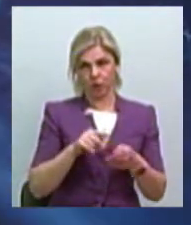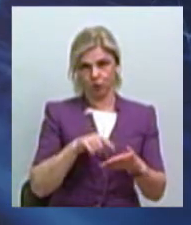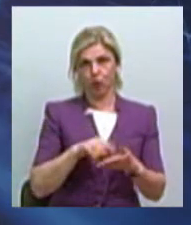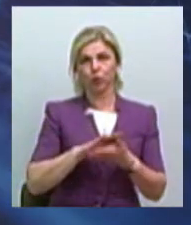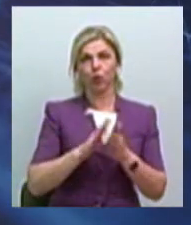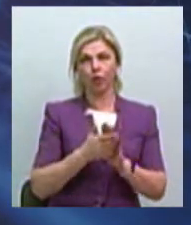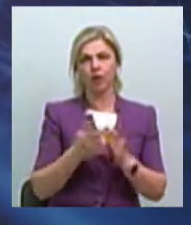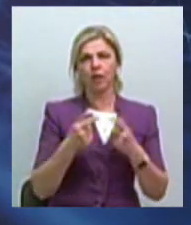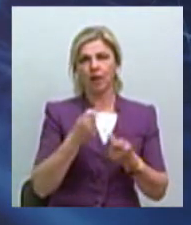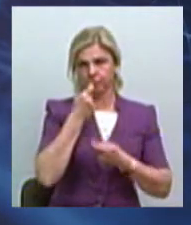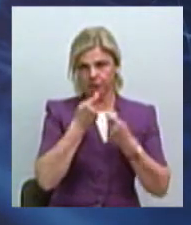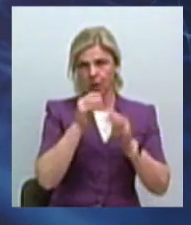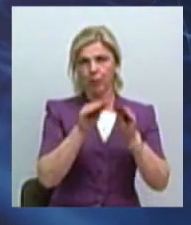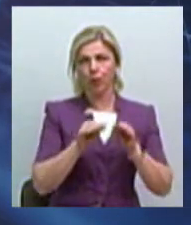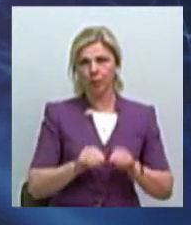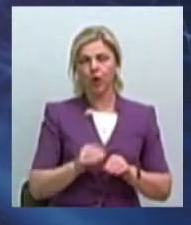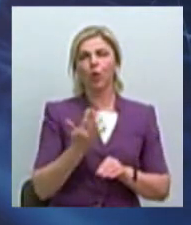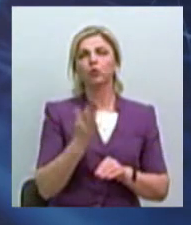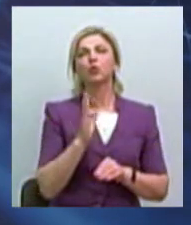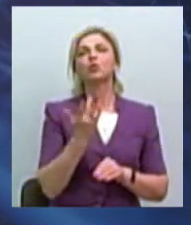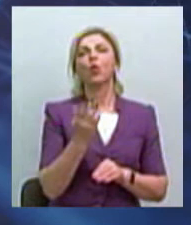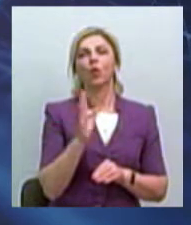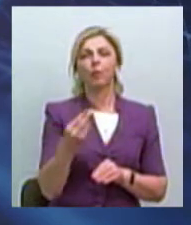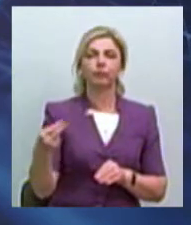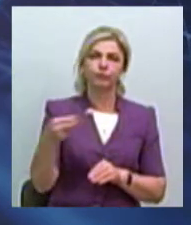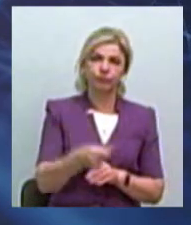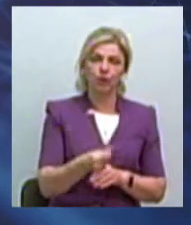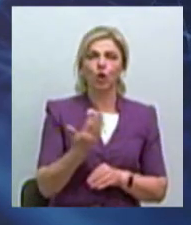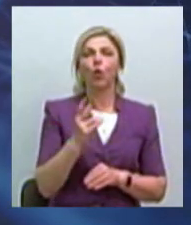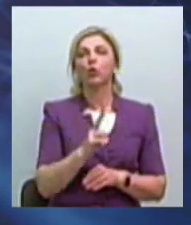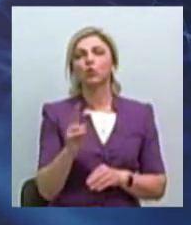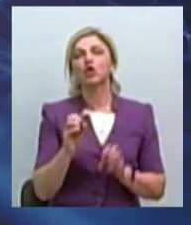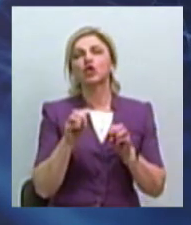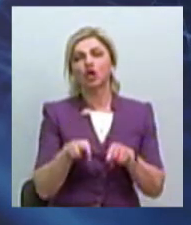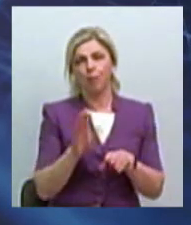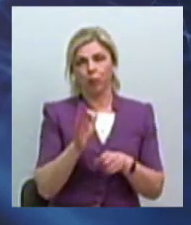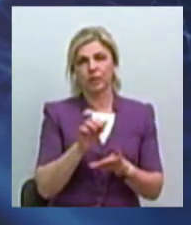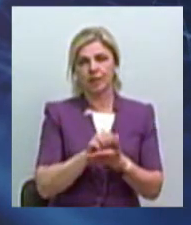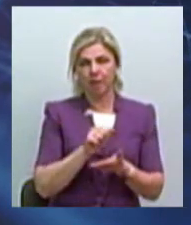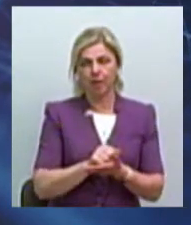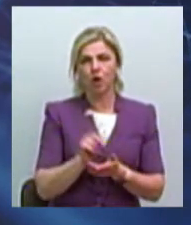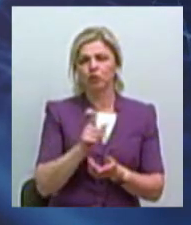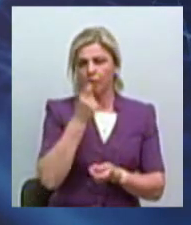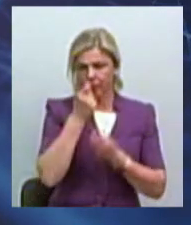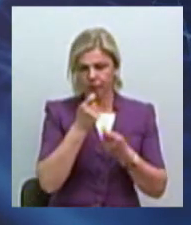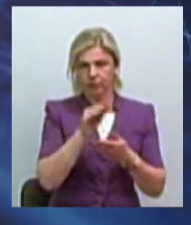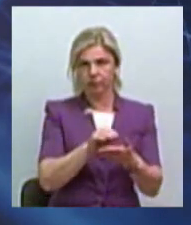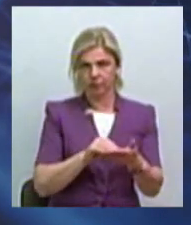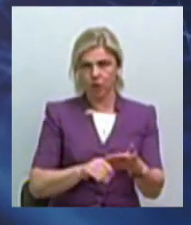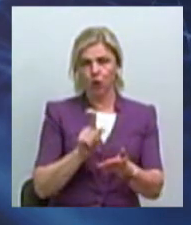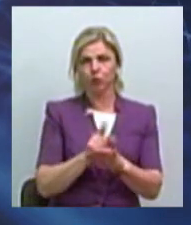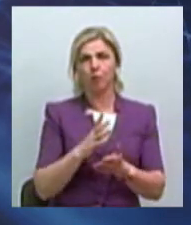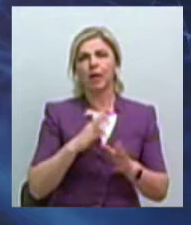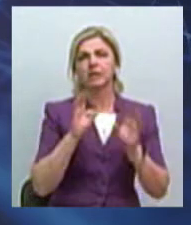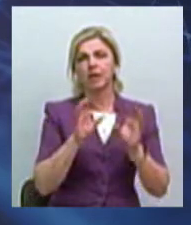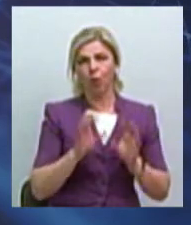все прописується, хто буде скільки вкладати, які кошти, хто чим буде займатися. Як договір? Повинна бути законність, відповідно